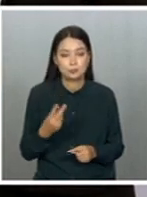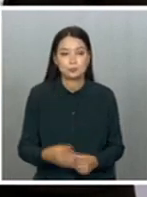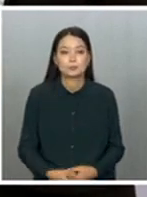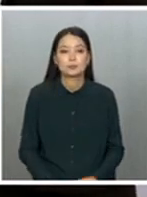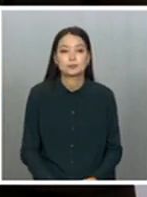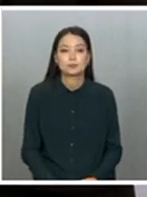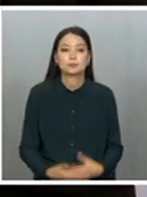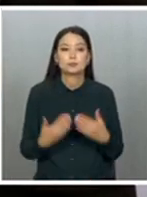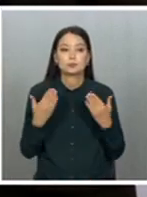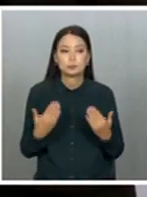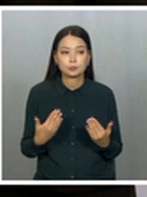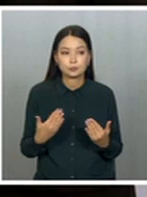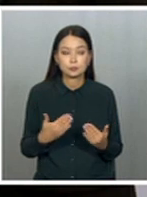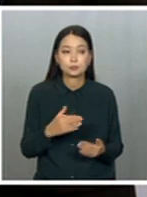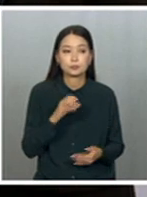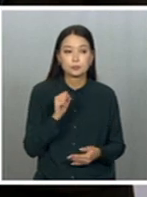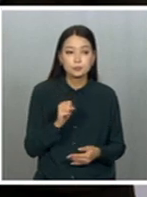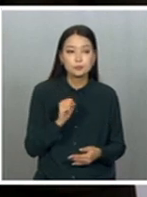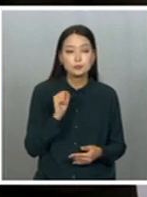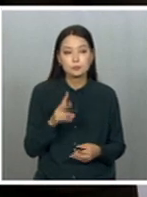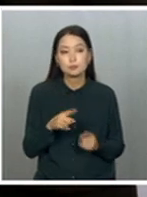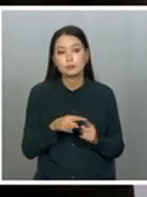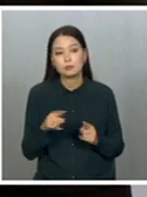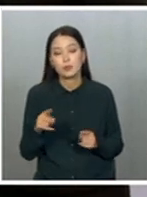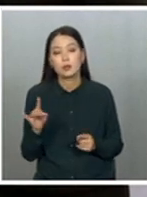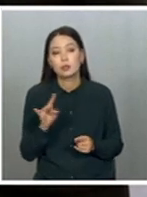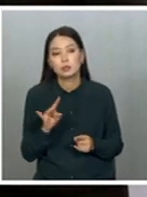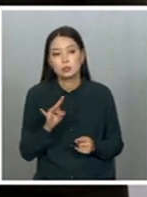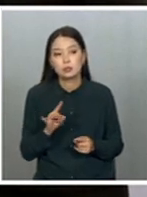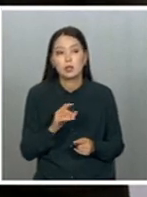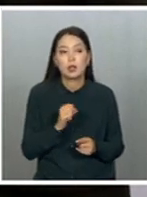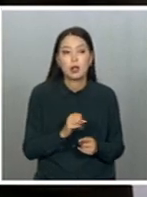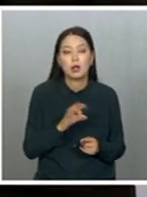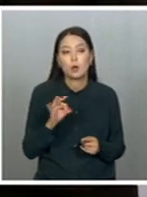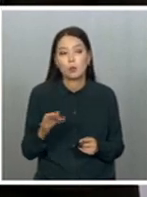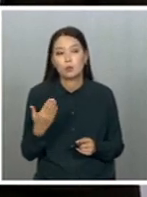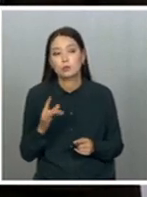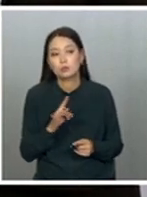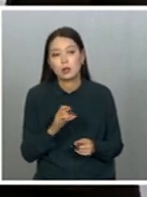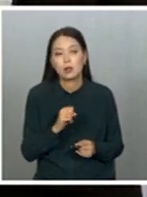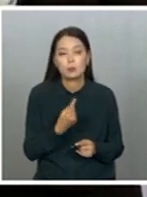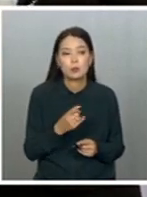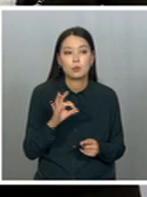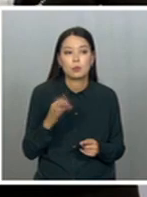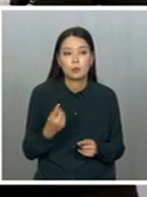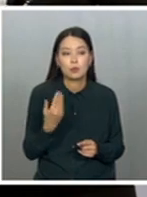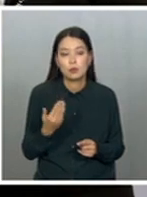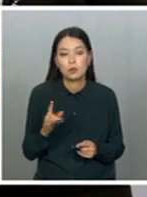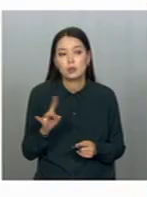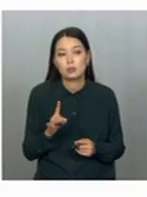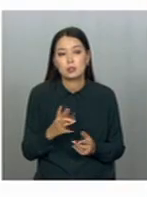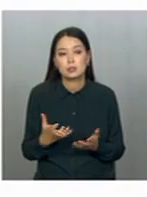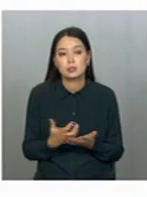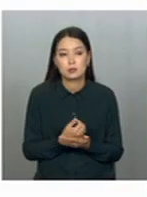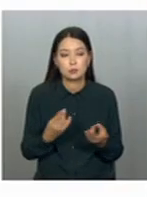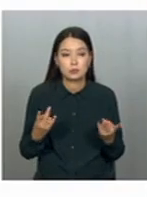Енді АК-ның ұзындығы А10-ның ұзындығынан А1О1-дің ұзындығын азайтқанға